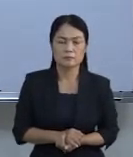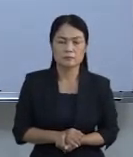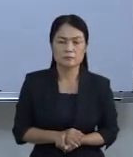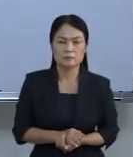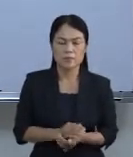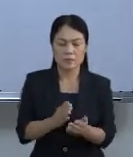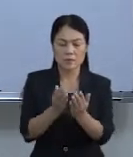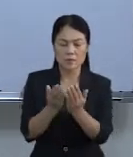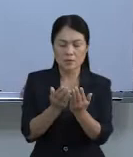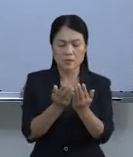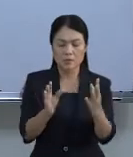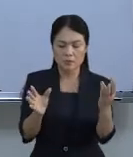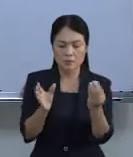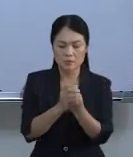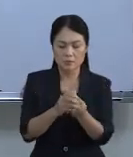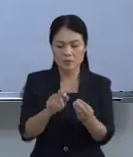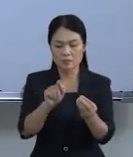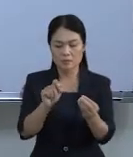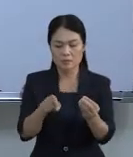án chùm nốt tu sập hiện